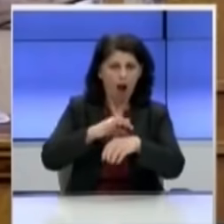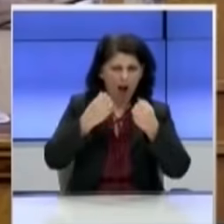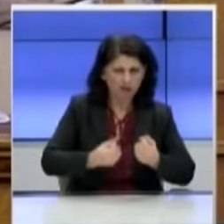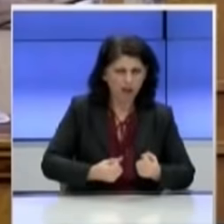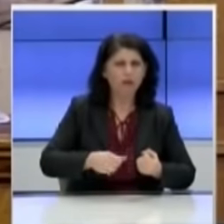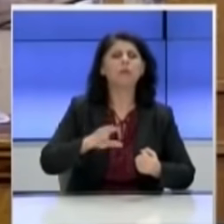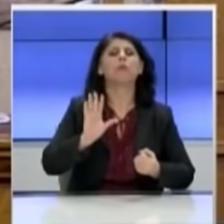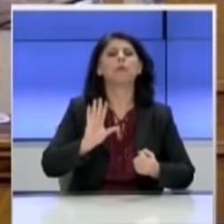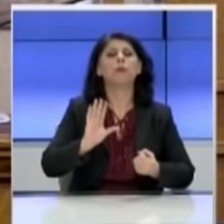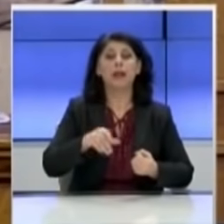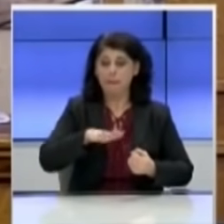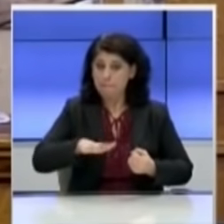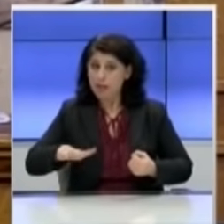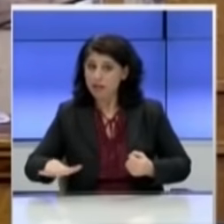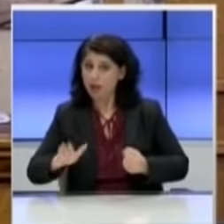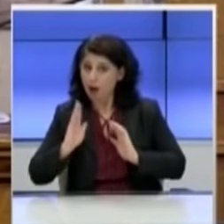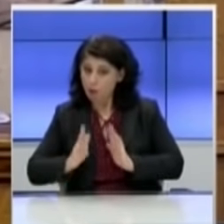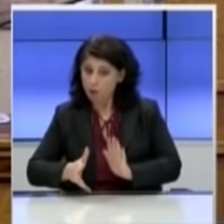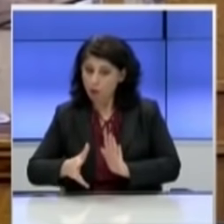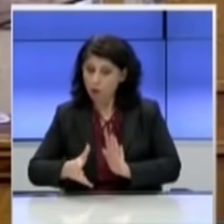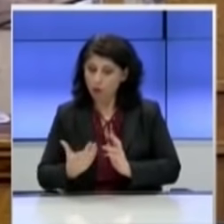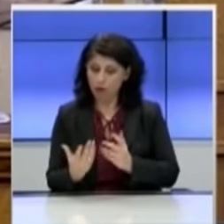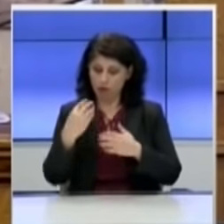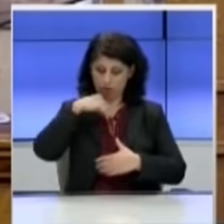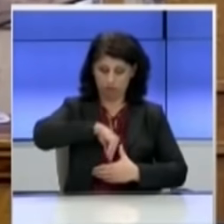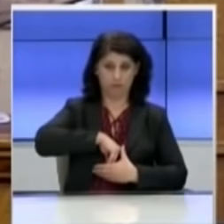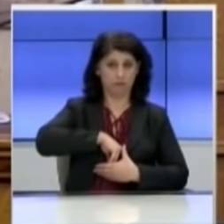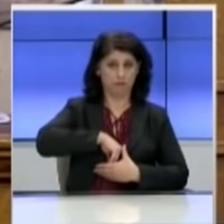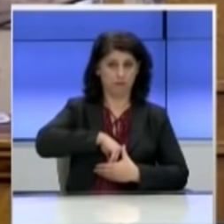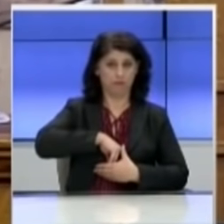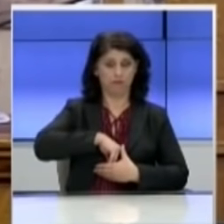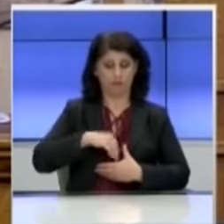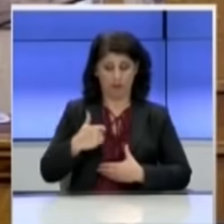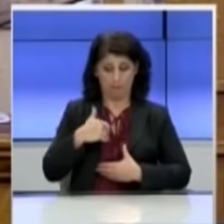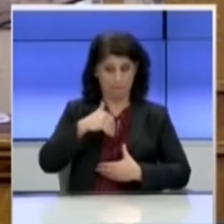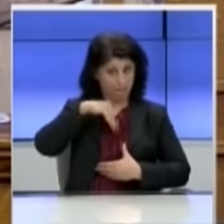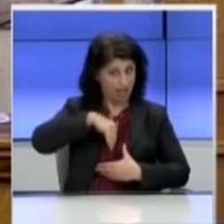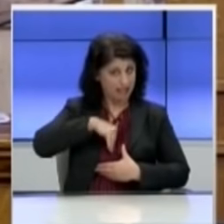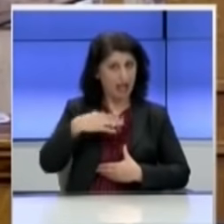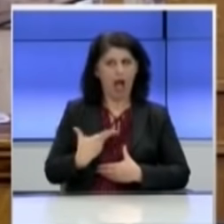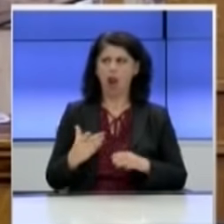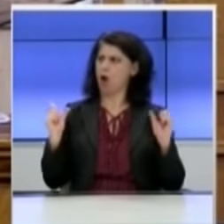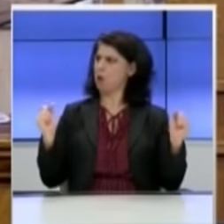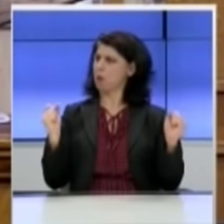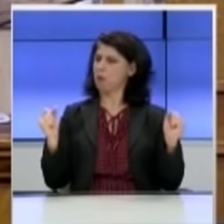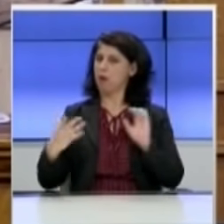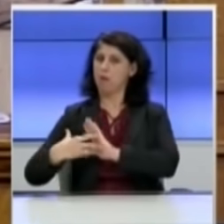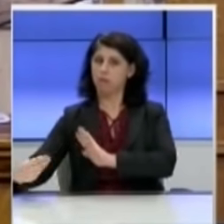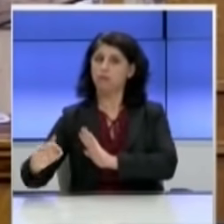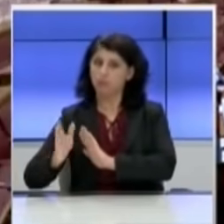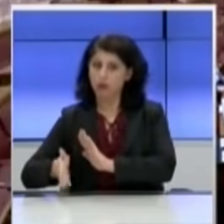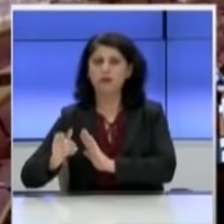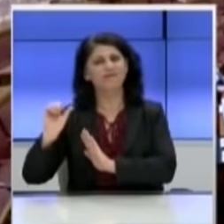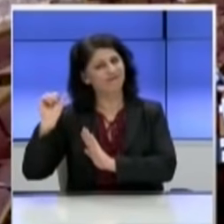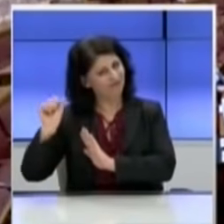ιούς. Μπορούν να μεταδώσουν την νόσο. Μπορούν να κολλήσουν σε συνθήκες που ο ιός βρίσκεται στην κοινότητα. Βεβαίως και μπορούν. Μπορούν να το μεταδώσουν στην